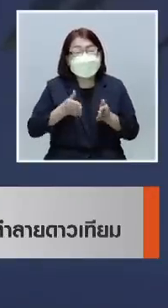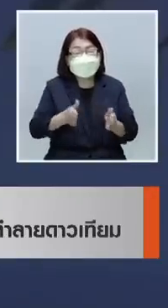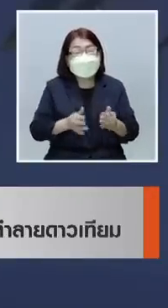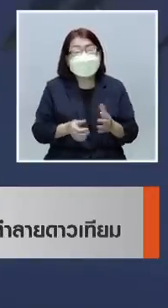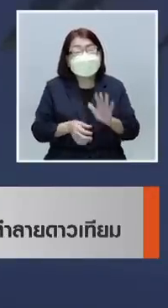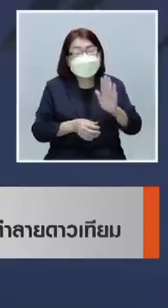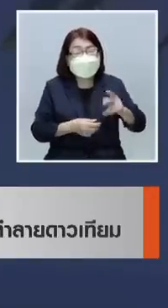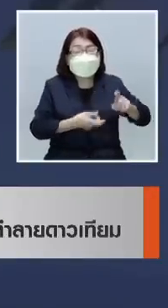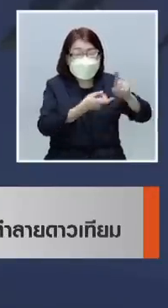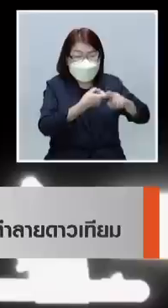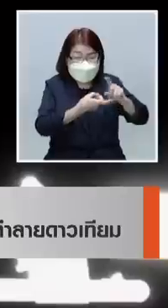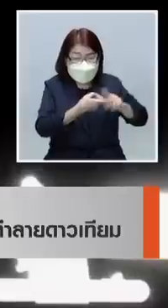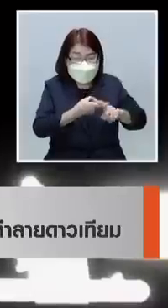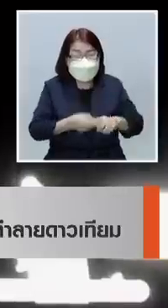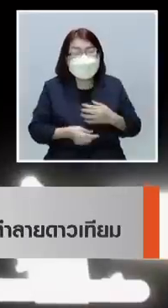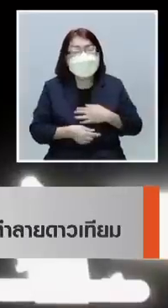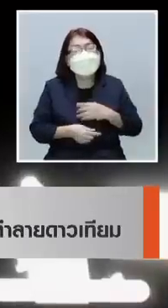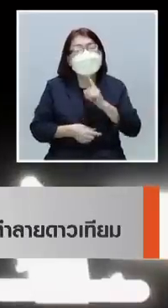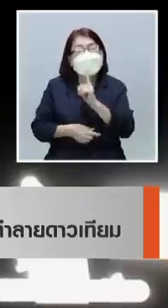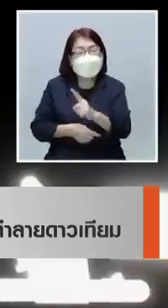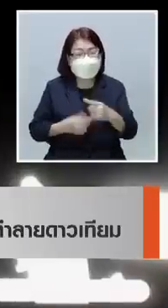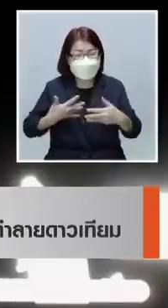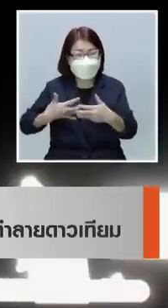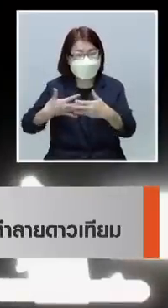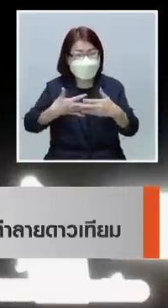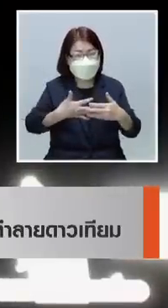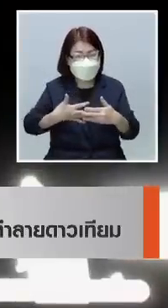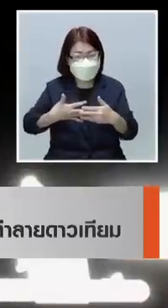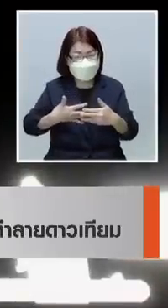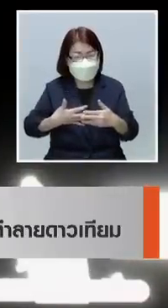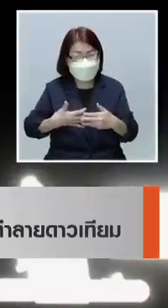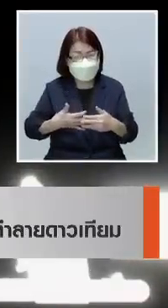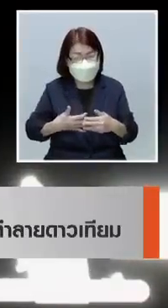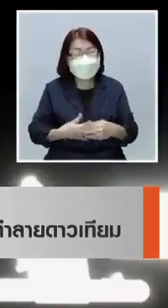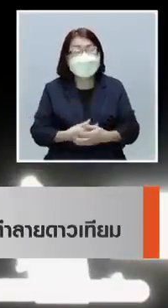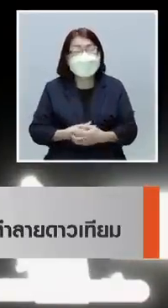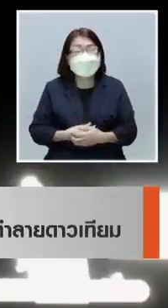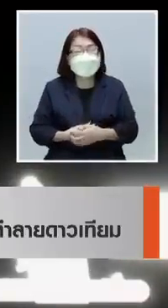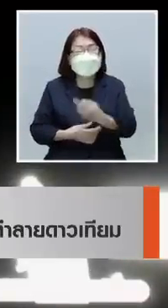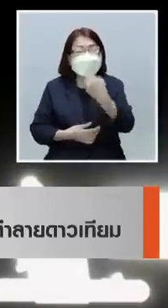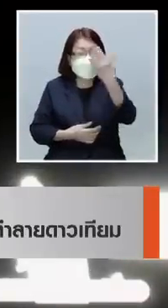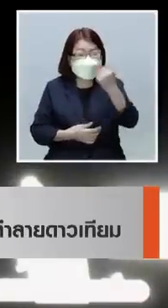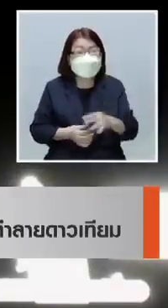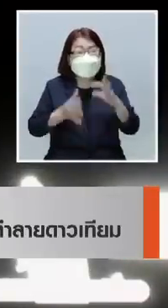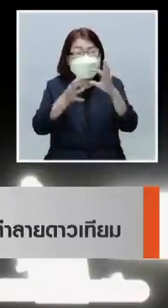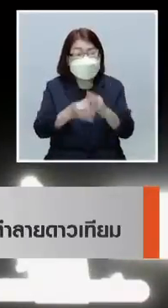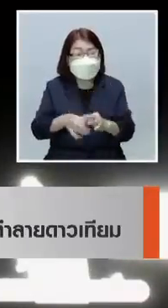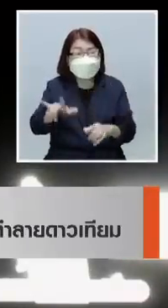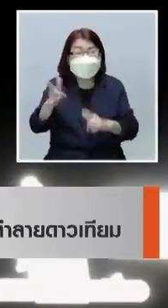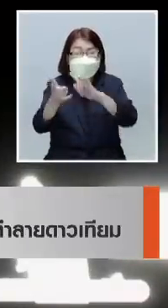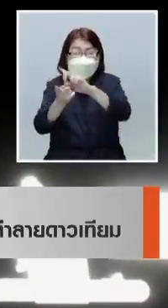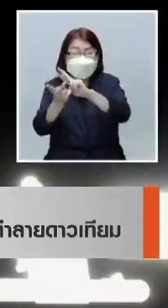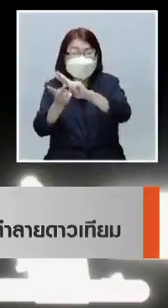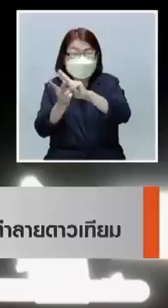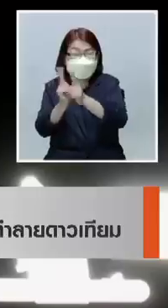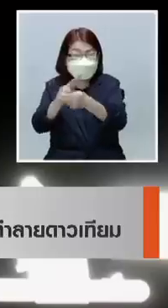ของรัสเซียก็มีการโต้สหรัฐนะคะโพสต์ข้อความผ่านทาง Twitter ค่ะว่าวงโคจรของเศษซากดาวเทียมที่ทำให้นักบินอว